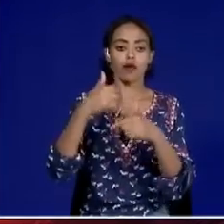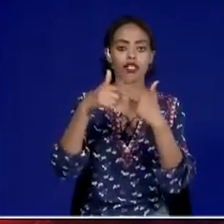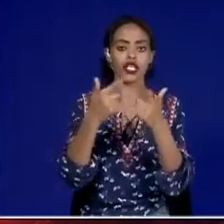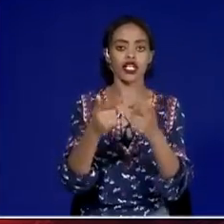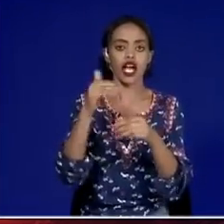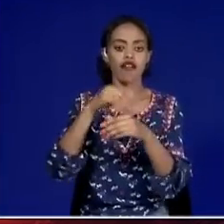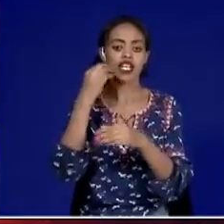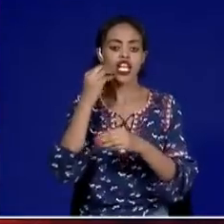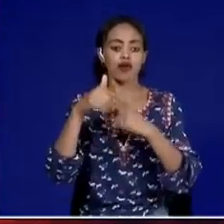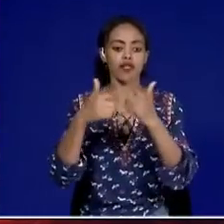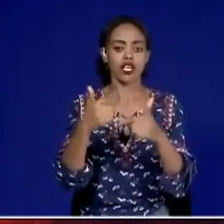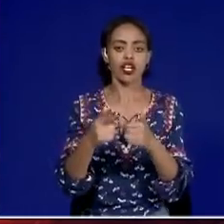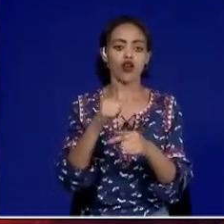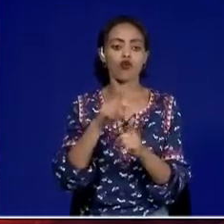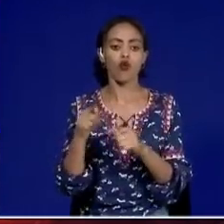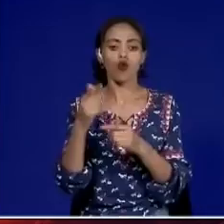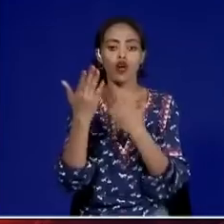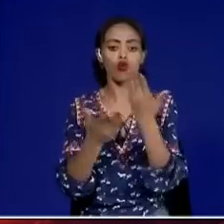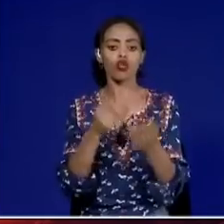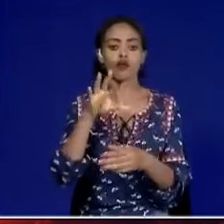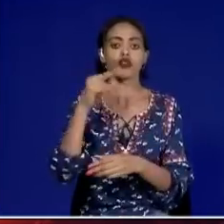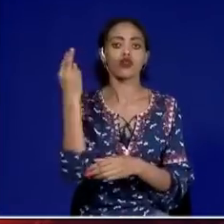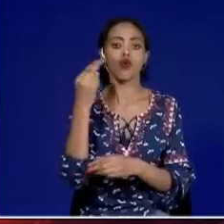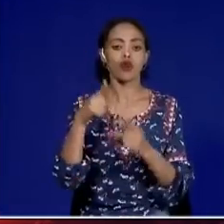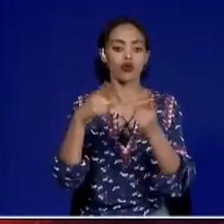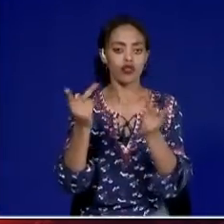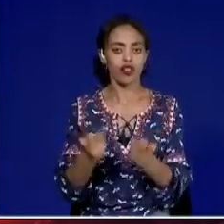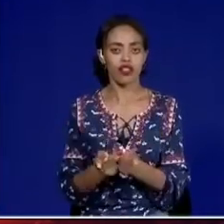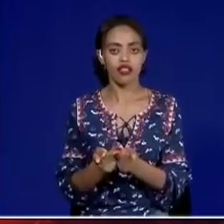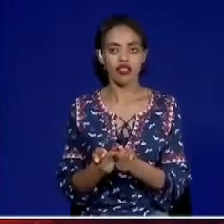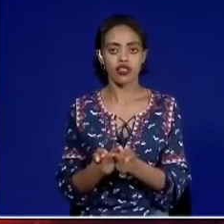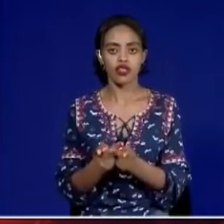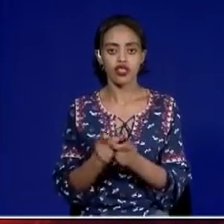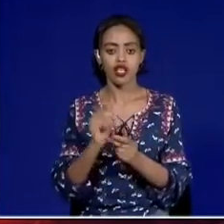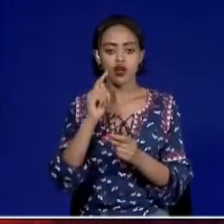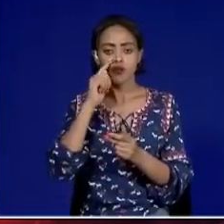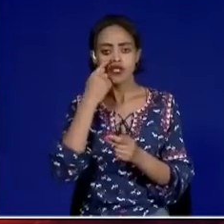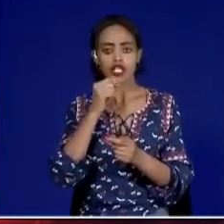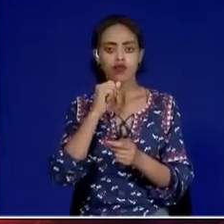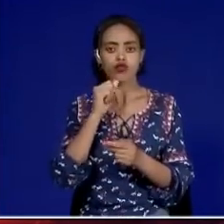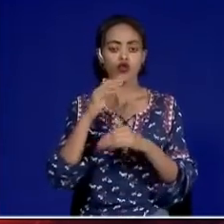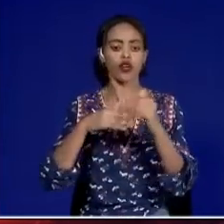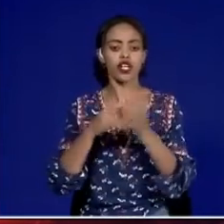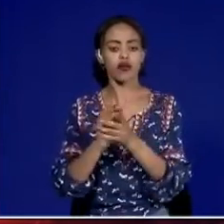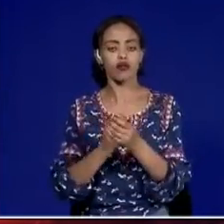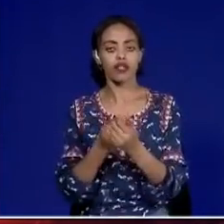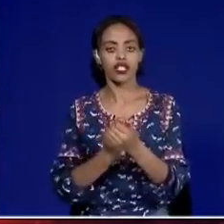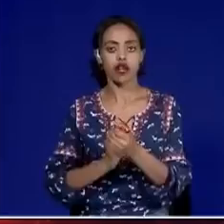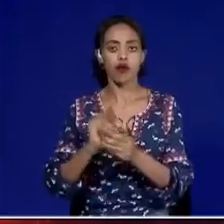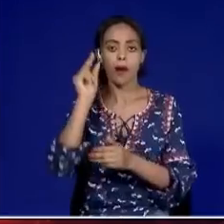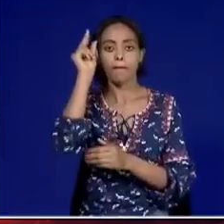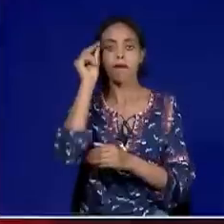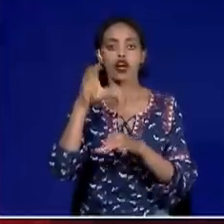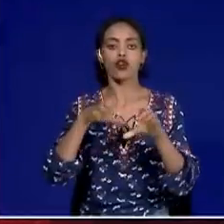ኣብ ገዛና ምስከድና ከምኡ እውን ኣገልግሎቶም እንጥቀመሎም ቦታታት ብዘይ ምስልቻው ኢድና ብምሕፃብ ባህሊ